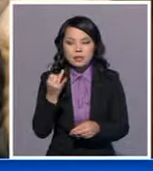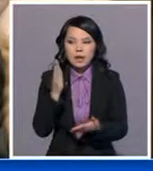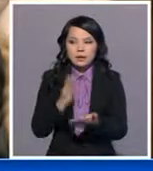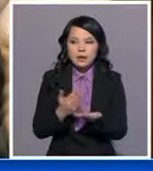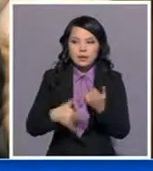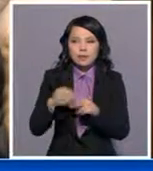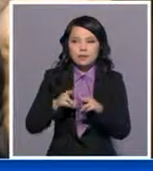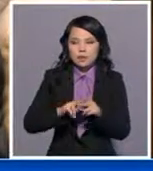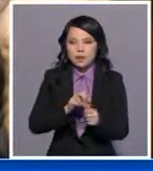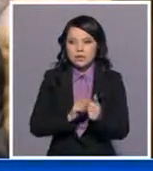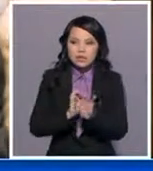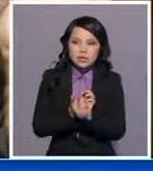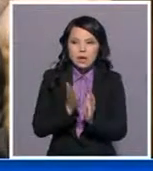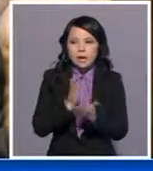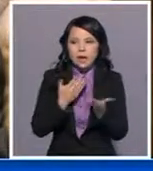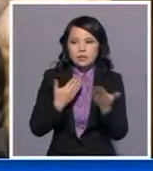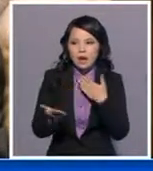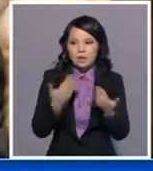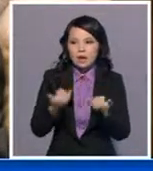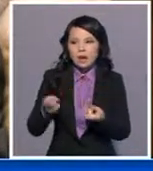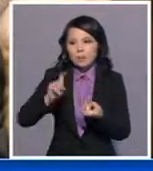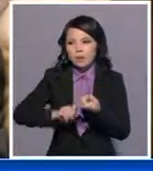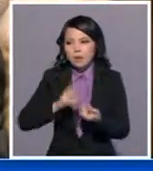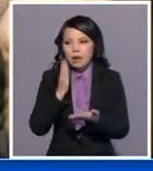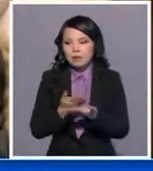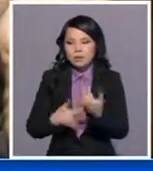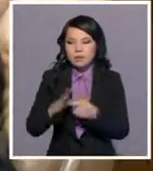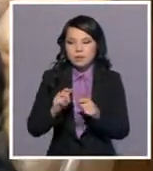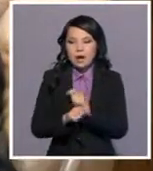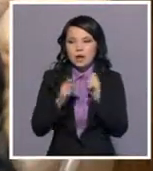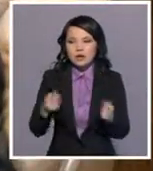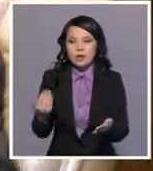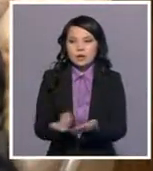кешендерімізде мығым байланыс орнатқан. Біз енді бұл байланыстарды жаңа бір сатыға көтермекпіз.